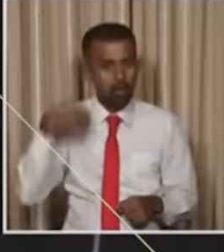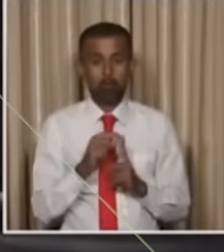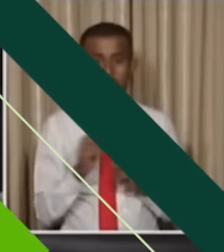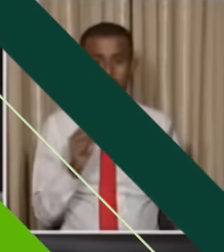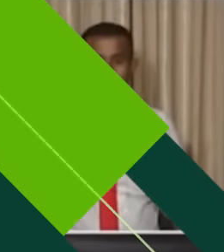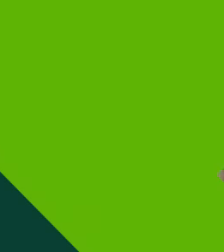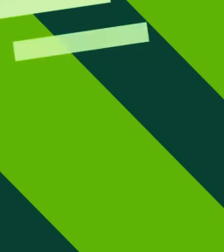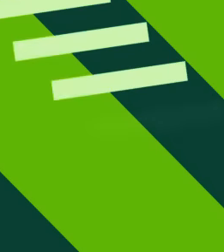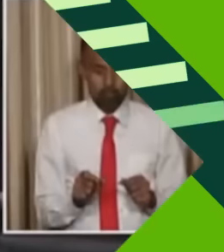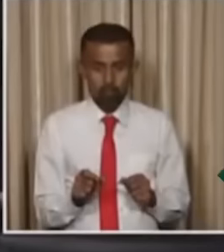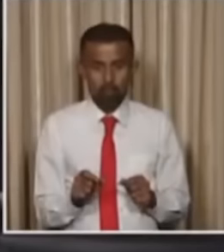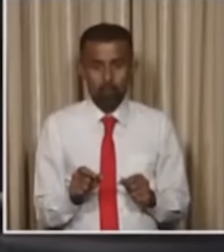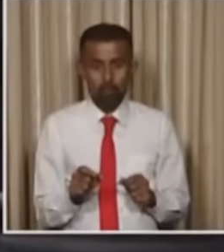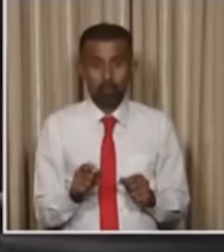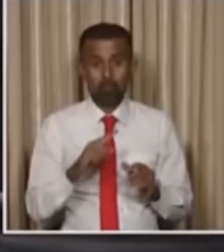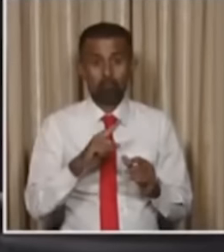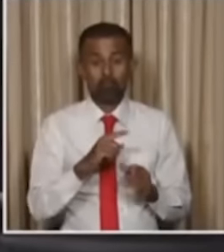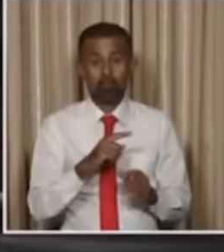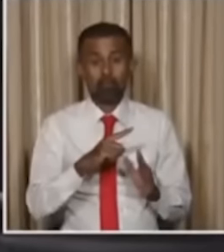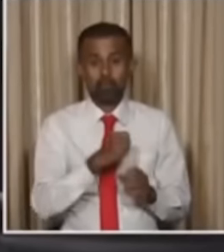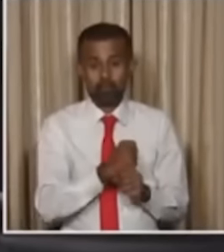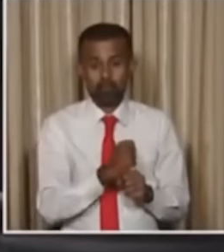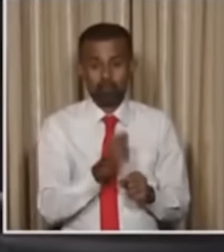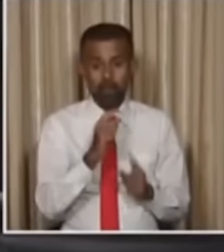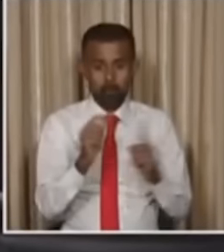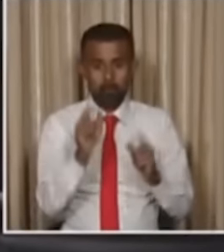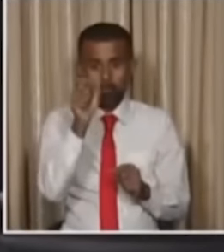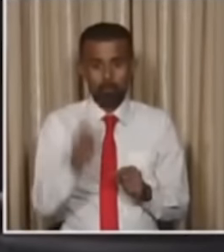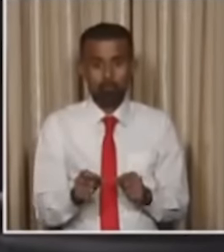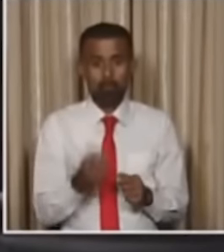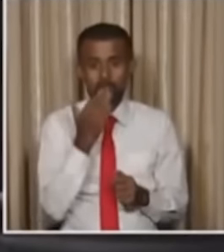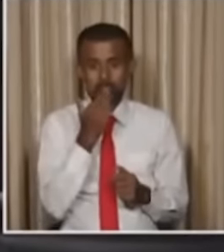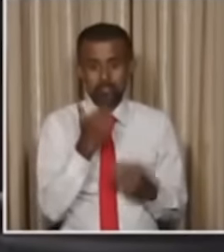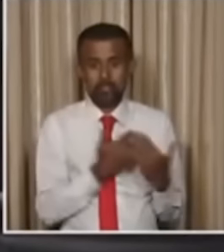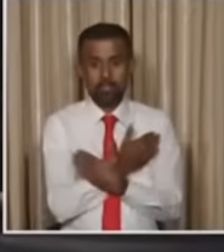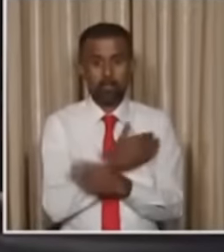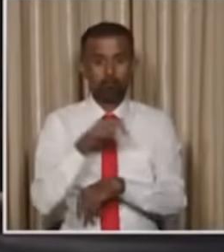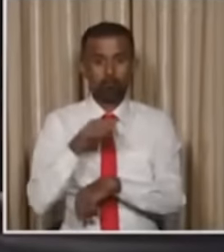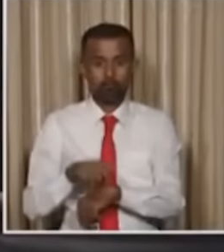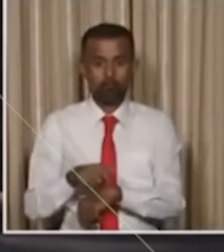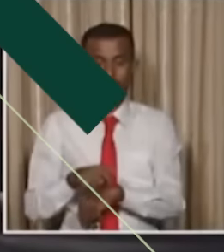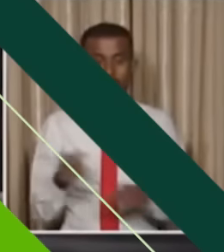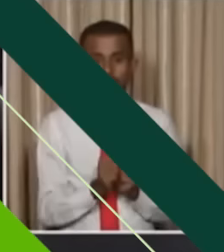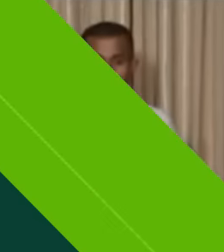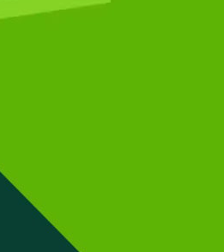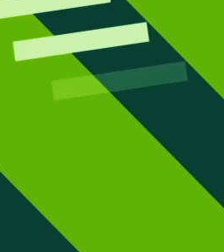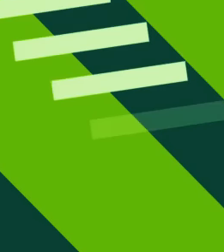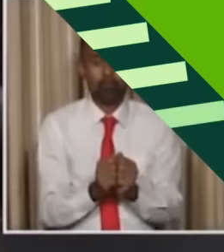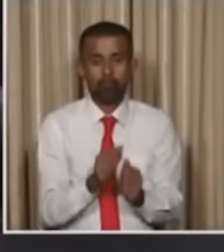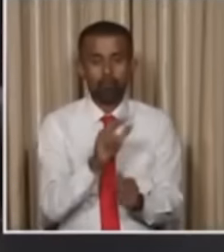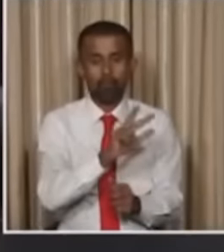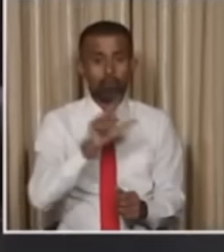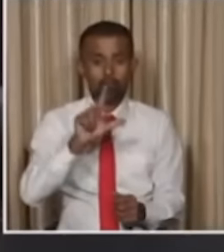වුණාට. මගේ ආසනේ හිටපු GVS සිල්වා මන්ත්‍රීතුමා සිල් අරගෙන ඉන්නකොට එතුමා ඝාතනය කරා.